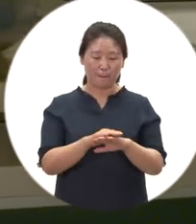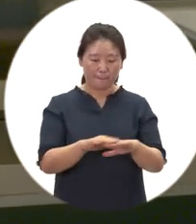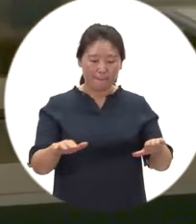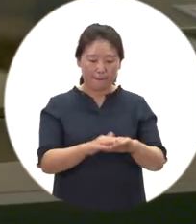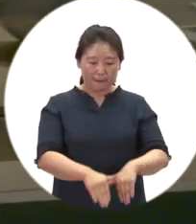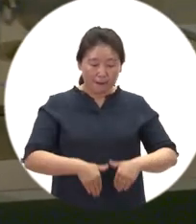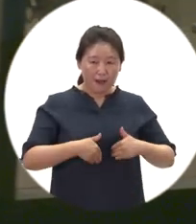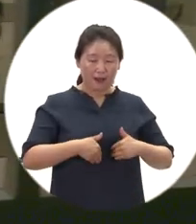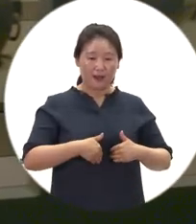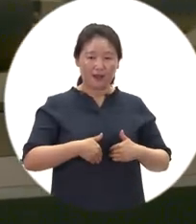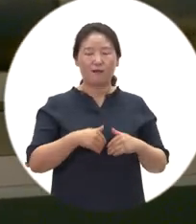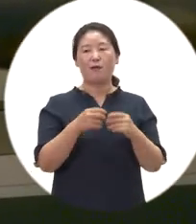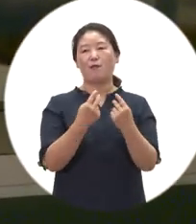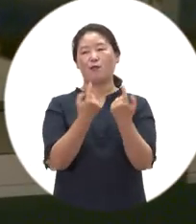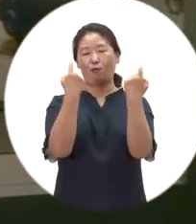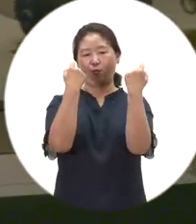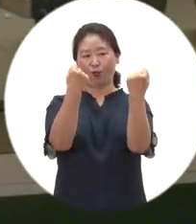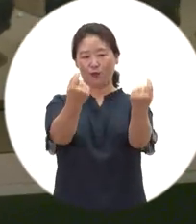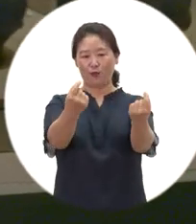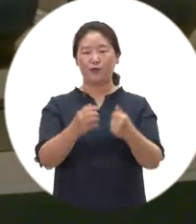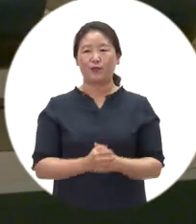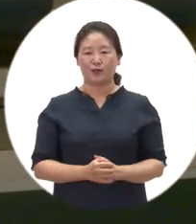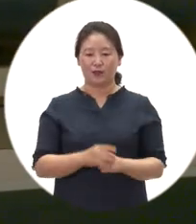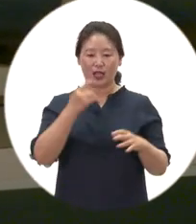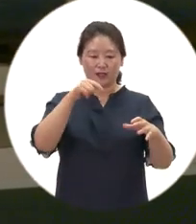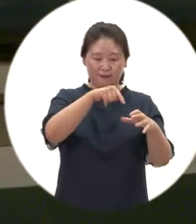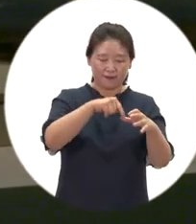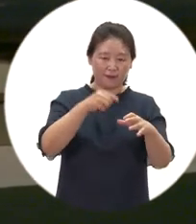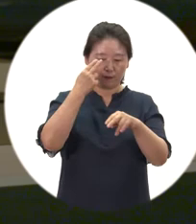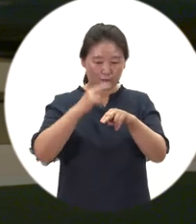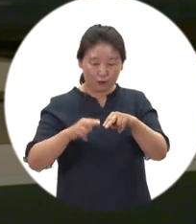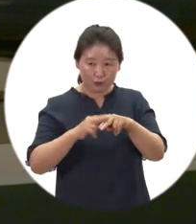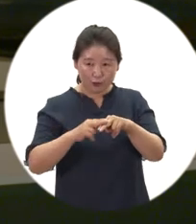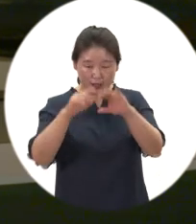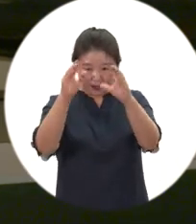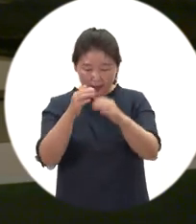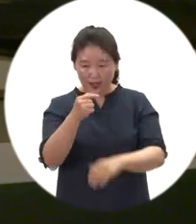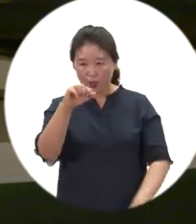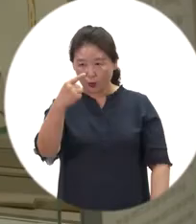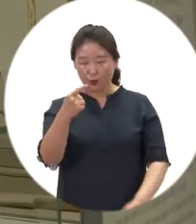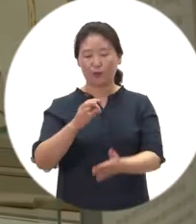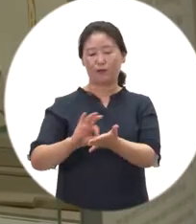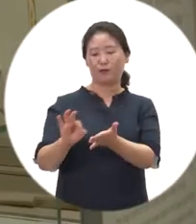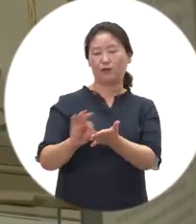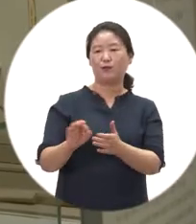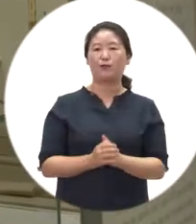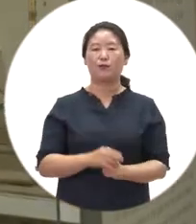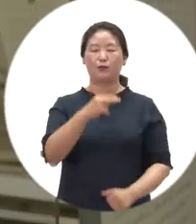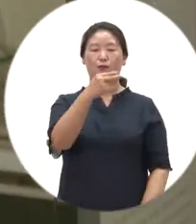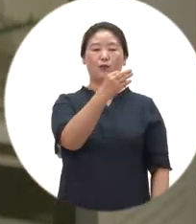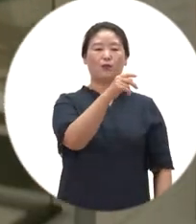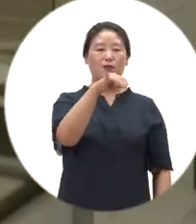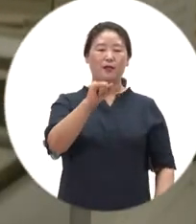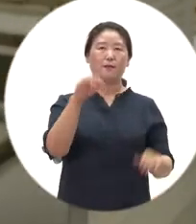바닥을 뜨겁게 달구는 방식은 그대로입니다. 또한 연탄과 석유가 보급되면서 난로가 쓰였습니다.